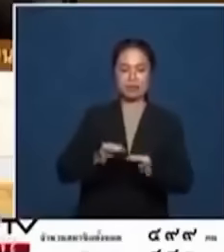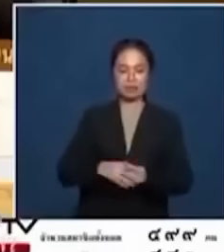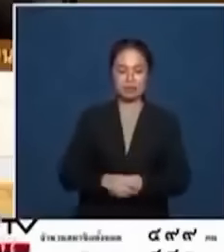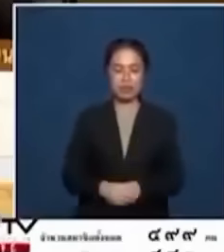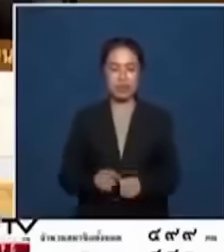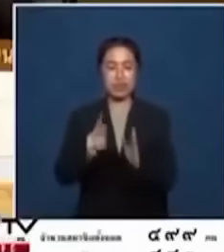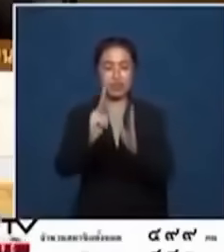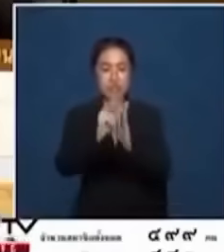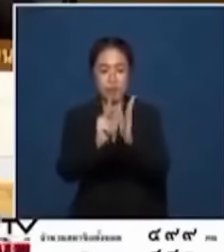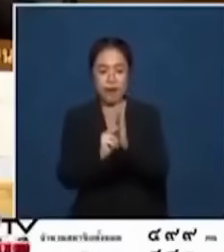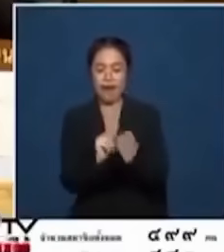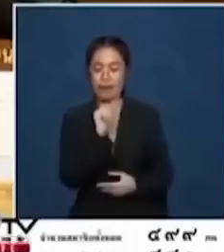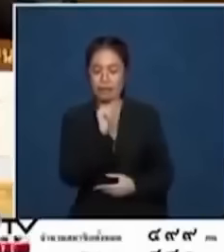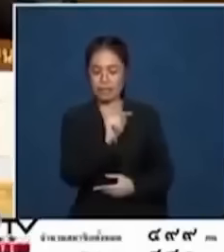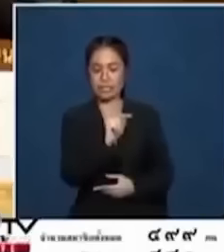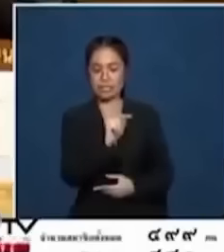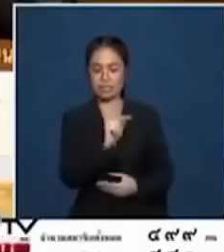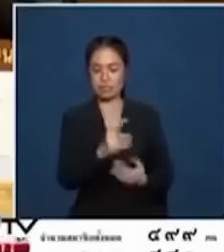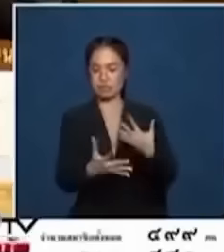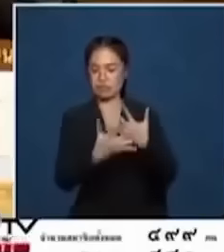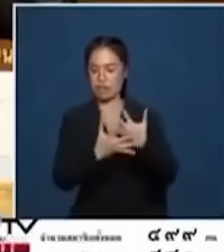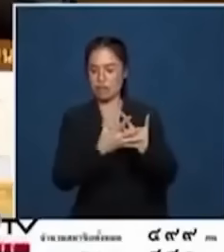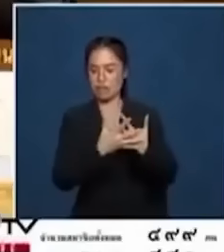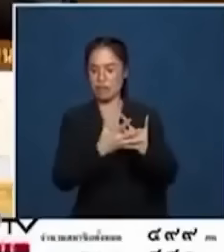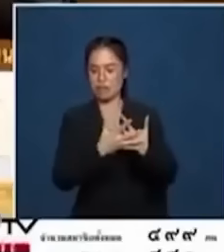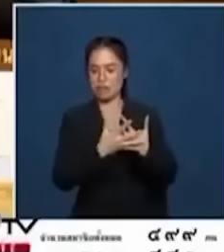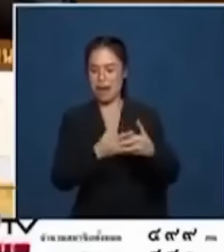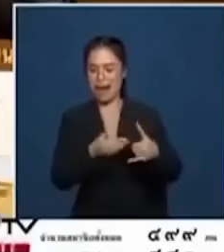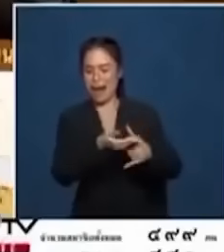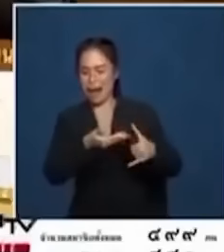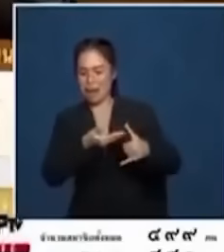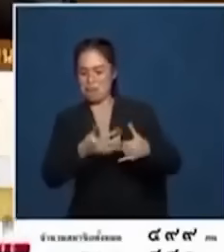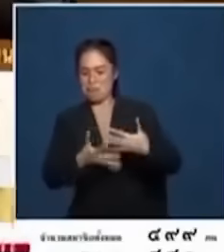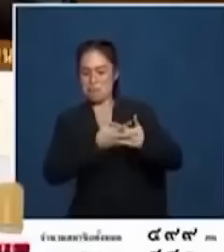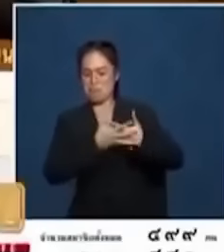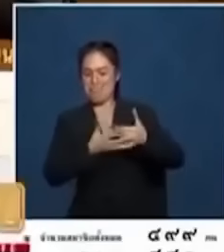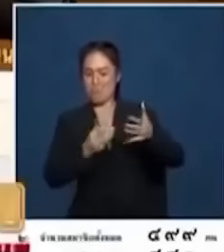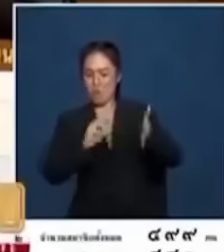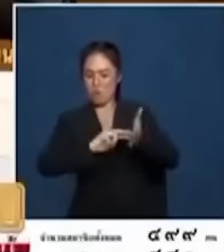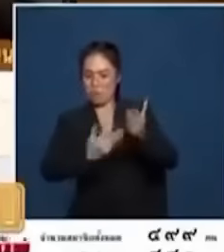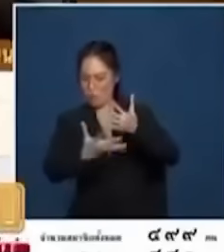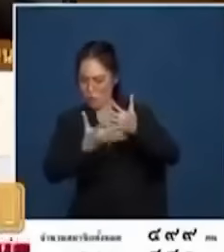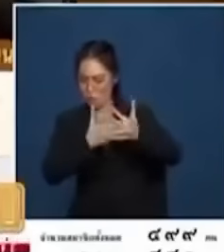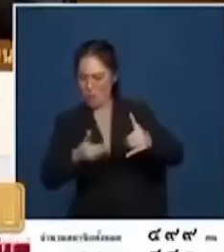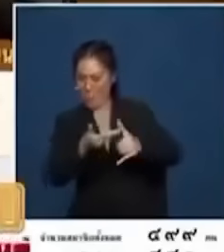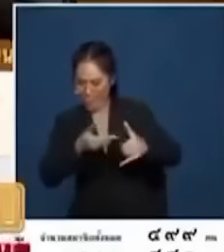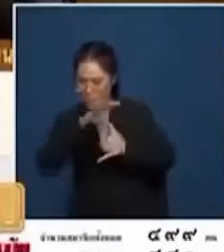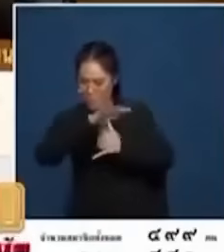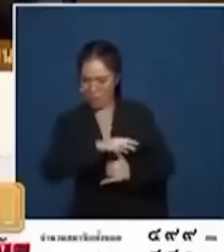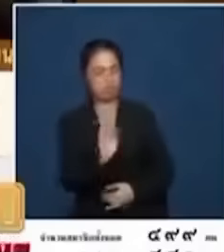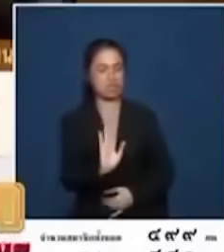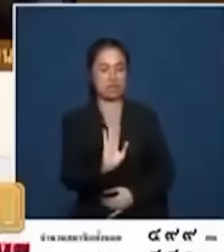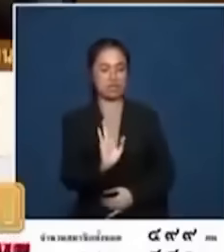ผู้ตรวจการแผ่นดินก็ร่วมตรวจสอบด้วยอันนี้คือคำชี้แจงเพิ่มเติมบางช่วงบางตอนคือย้ำว่าคุณทักษิณป่วยจ